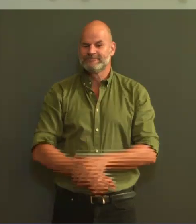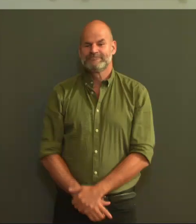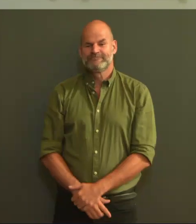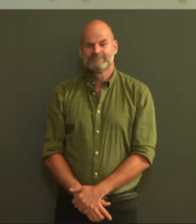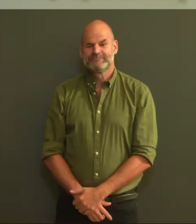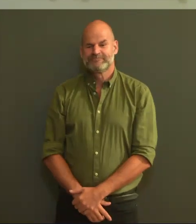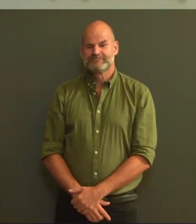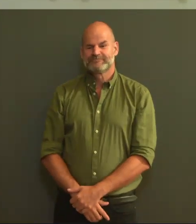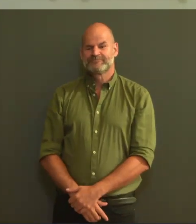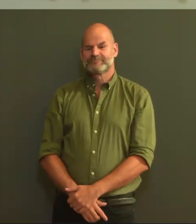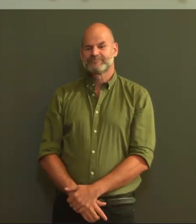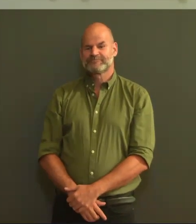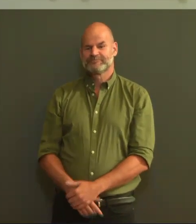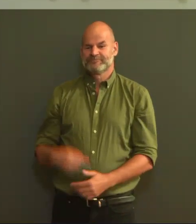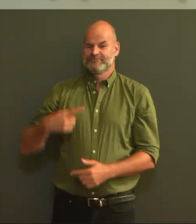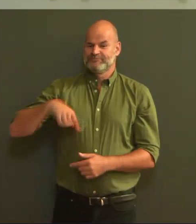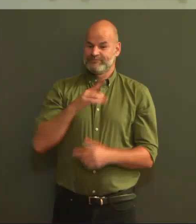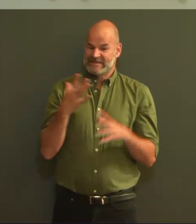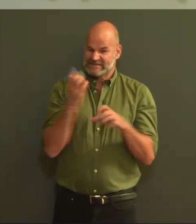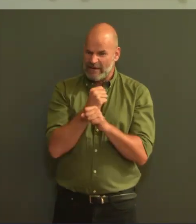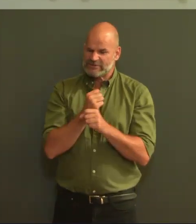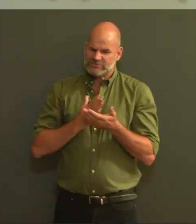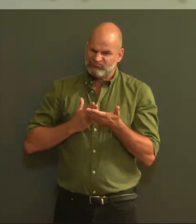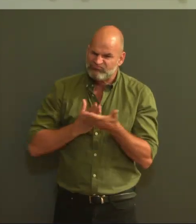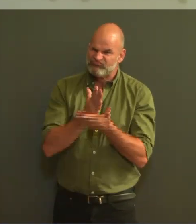Om hier samen door te komen, nodigen we